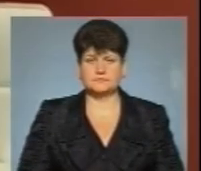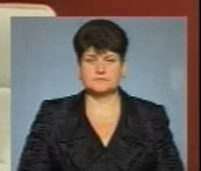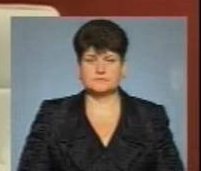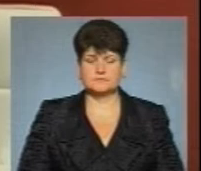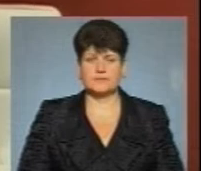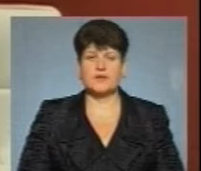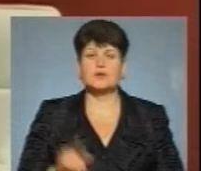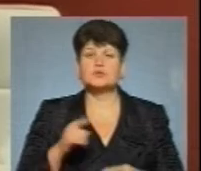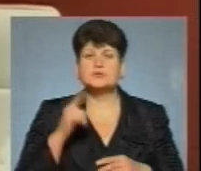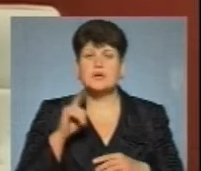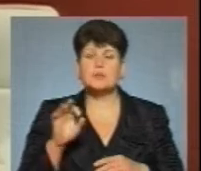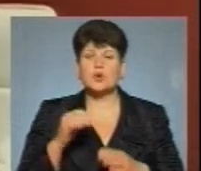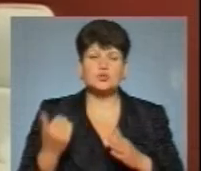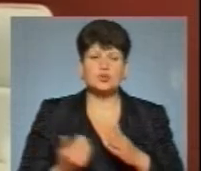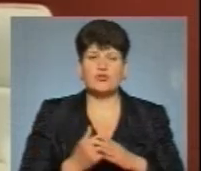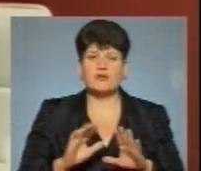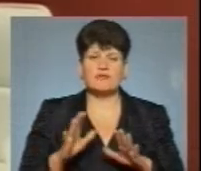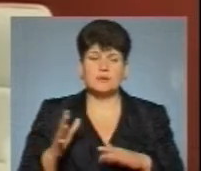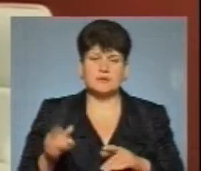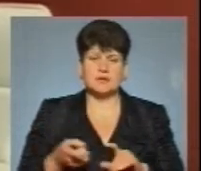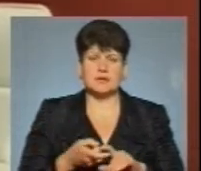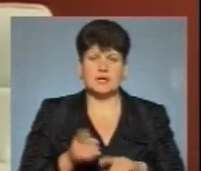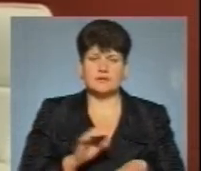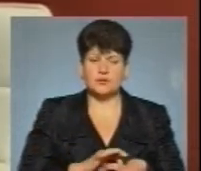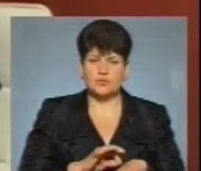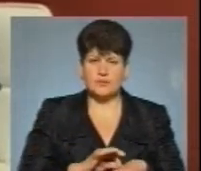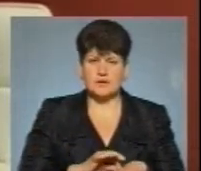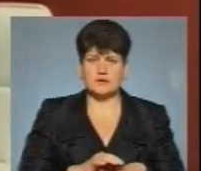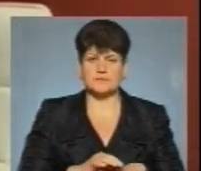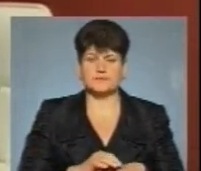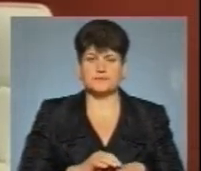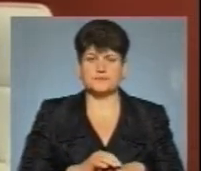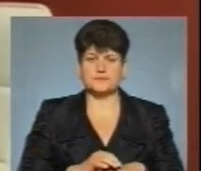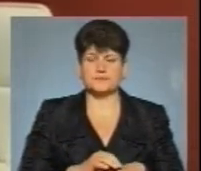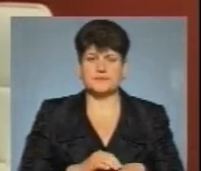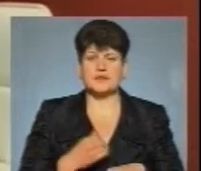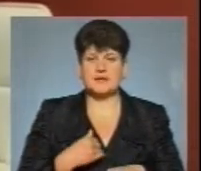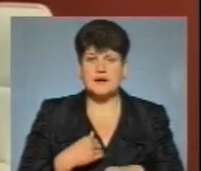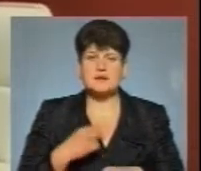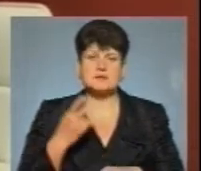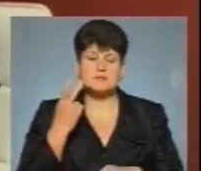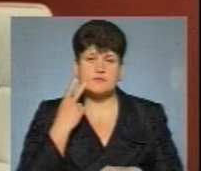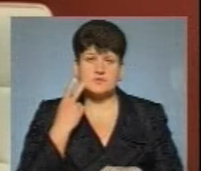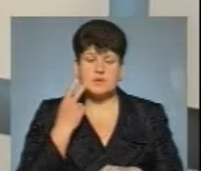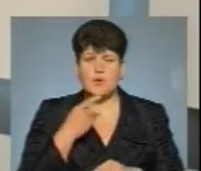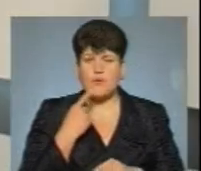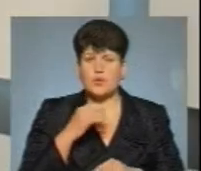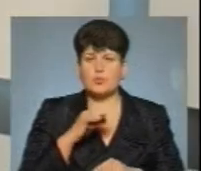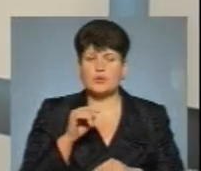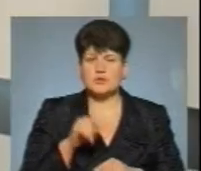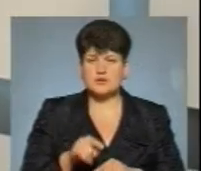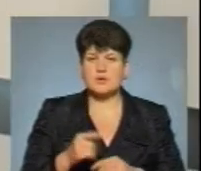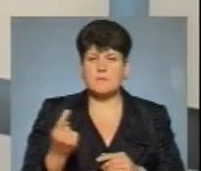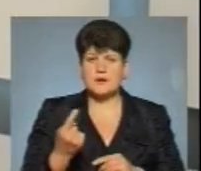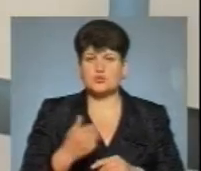Отже, що відомо про нові випадки інфікування, які зафіксовані минулої доби? Ну, я завжди говорю про те, що я перше хочу